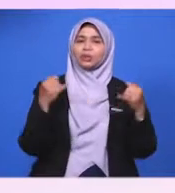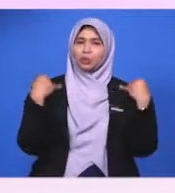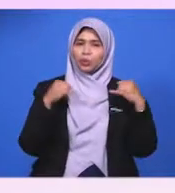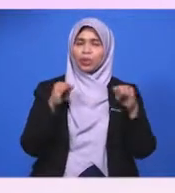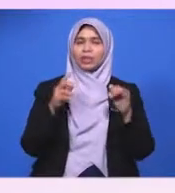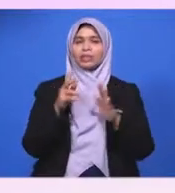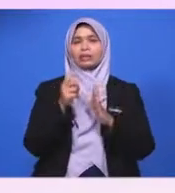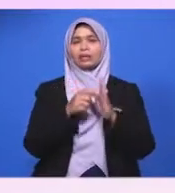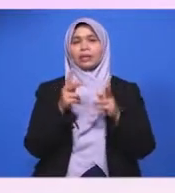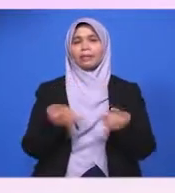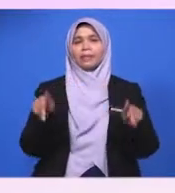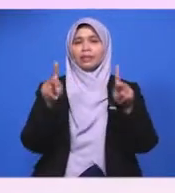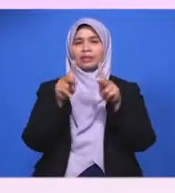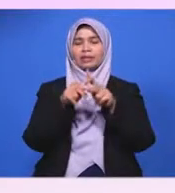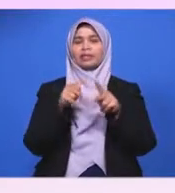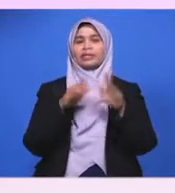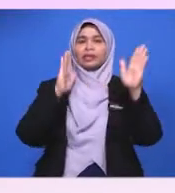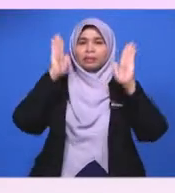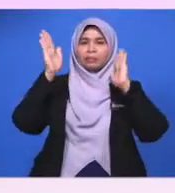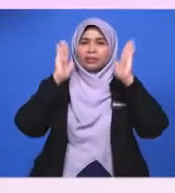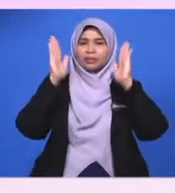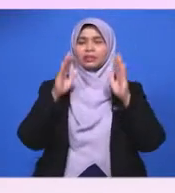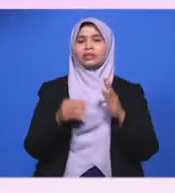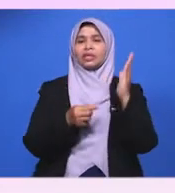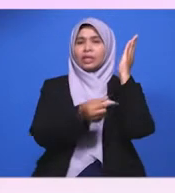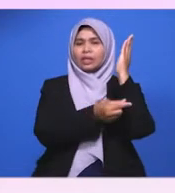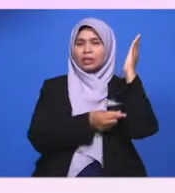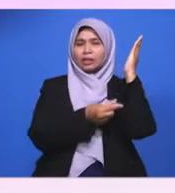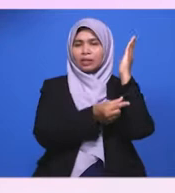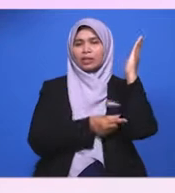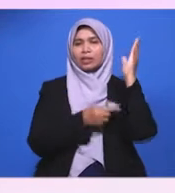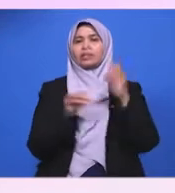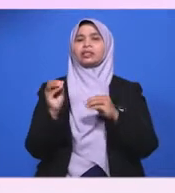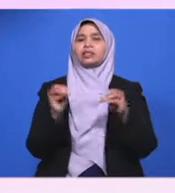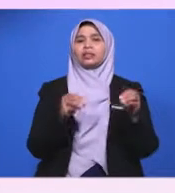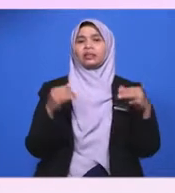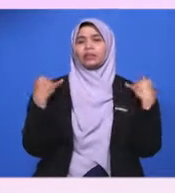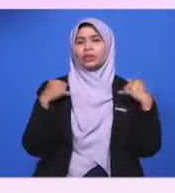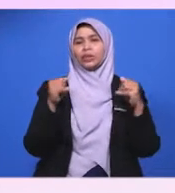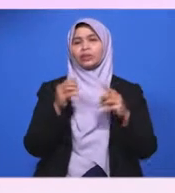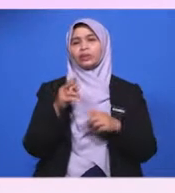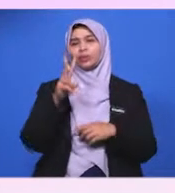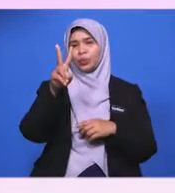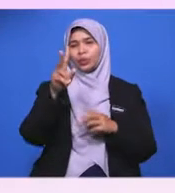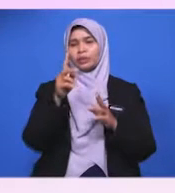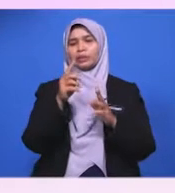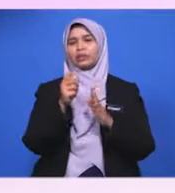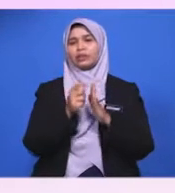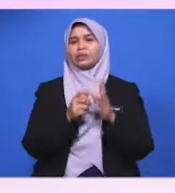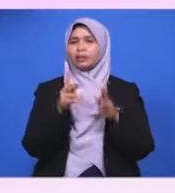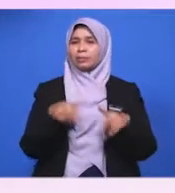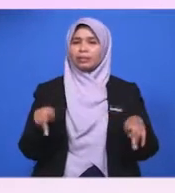jualan terpenting di Malaysia dan getah merupakan tanaman jualan kedua